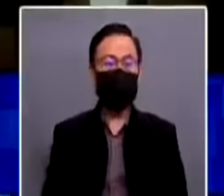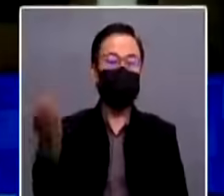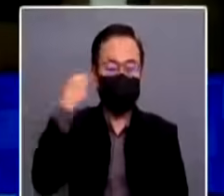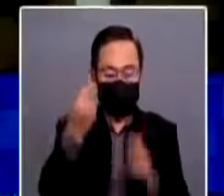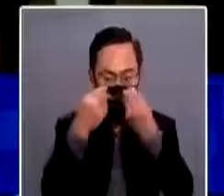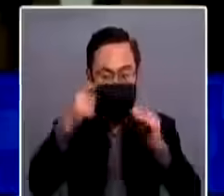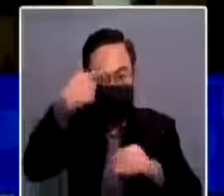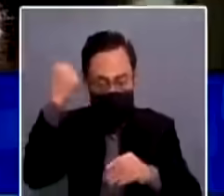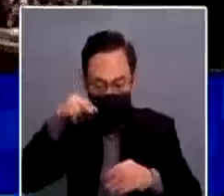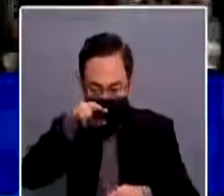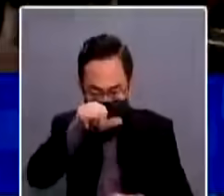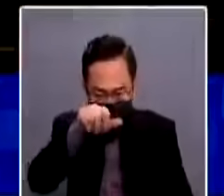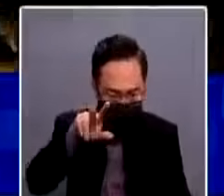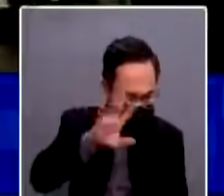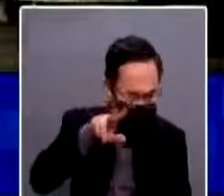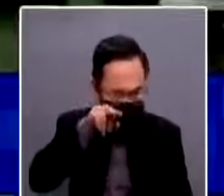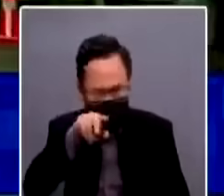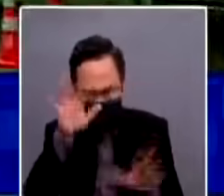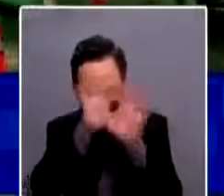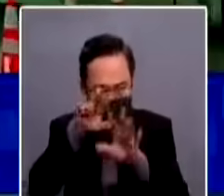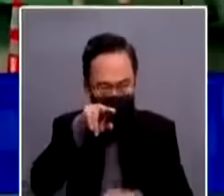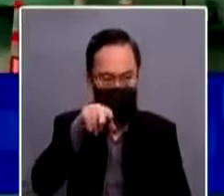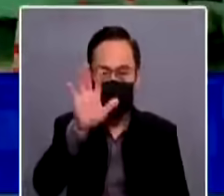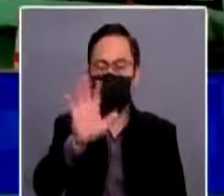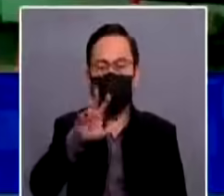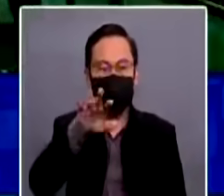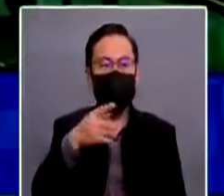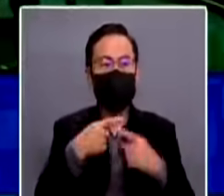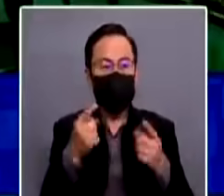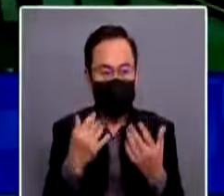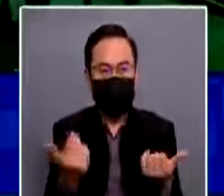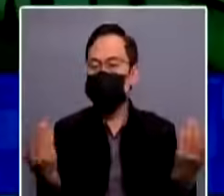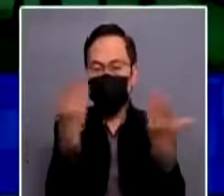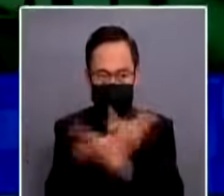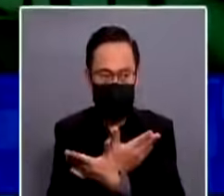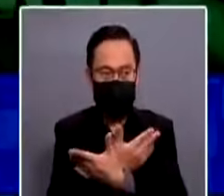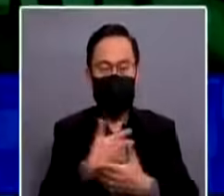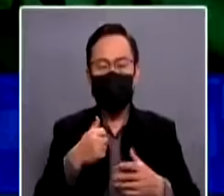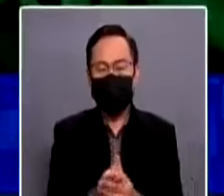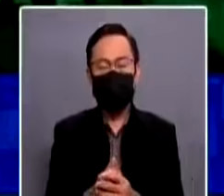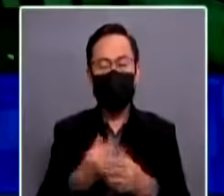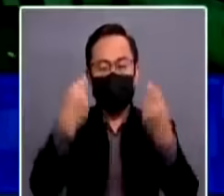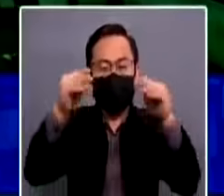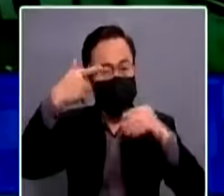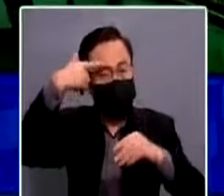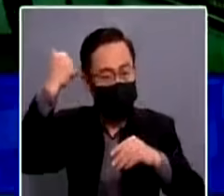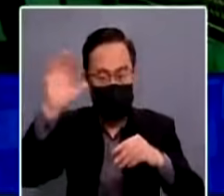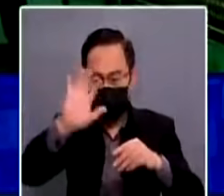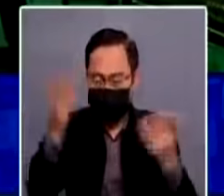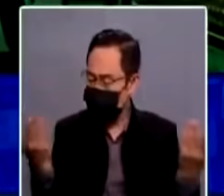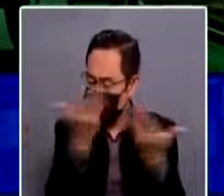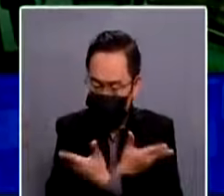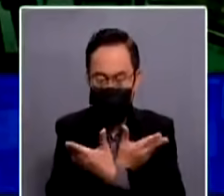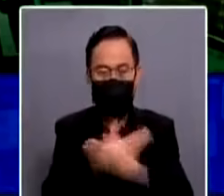กันก็ไม่ทราบนะแต่ว่าที่นี่เนี่ยที่เป็นประเด็นขึ้นมาอ้าวจัดการเปลี่ยนใหม่ให้มันใสสว่างแล้วก็ติดกล้องวงจรปิดใหม่